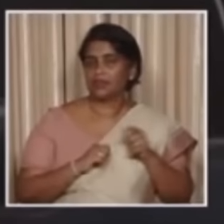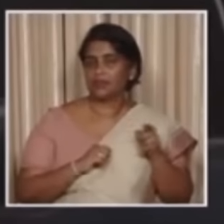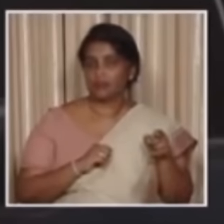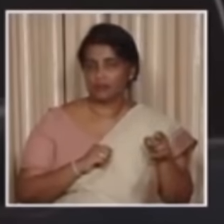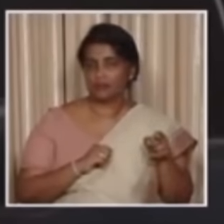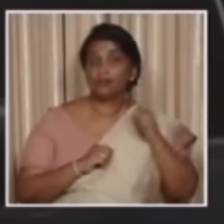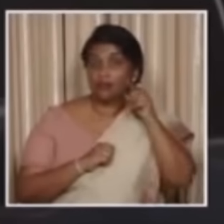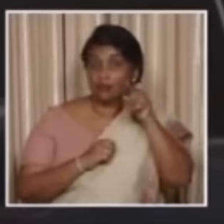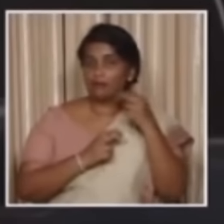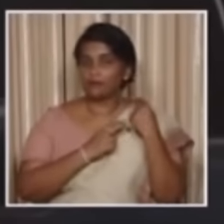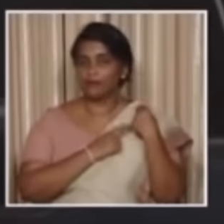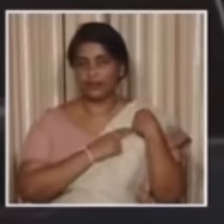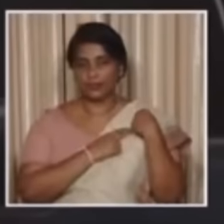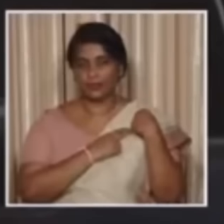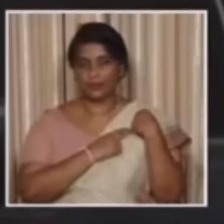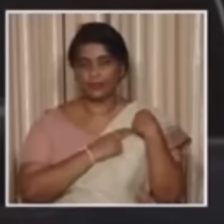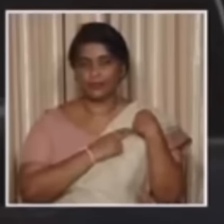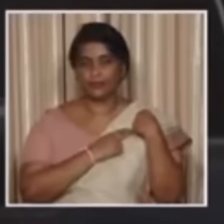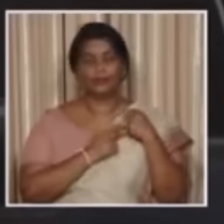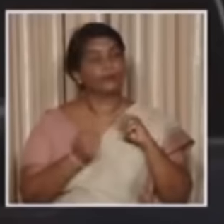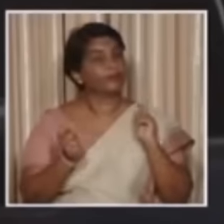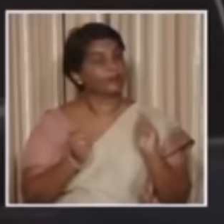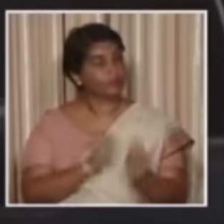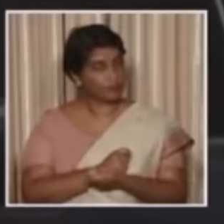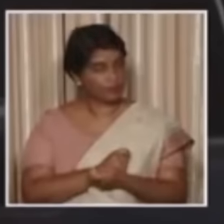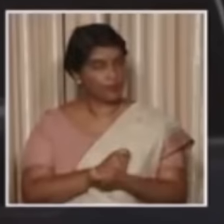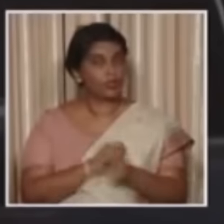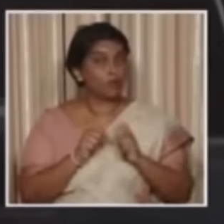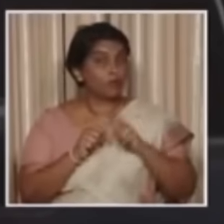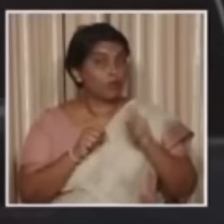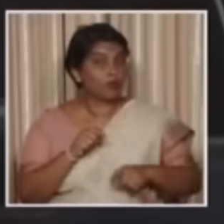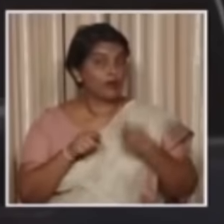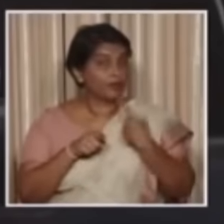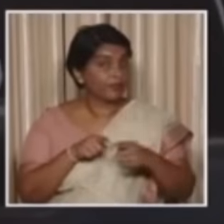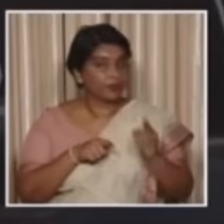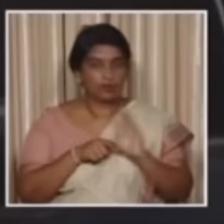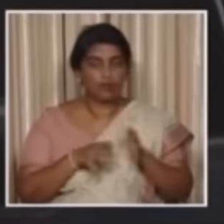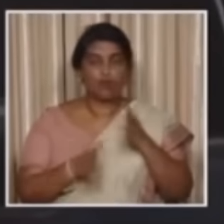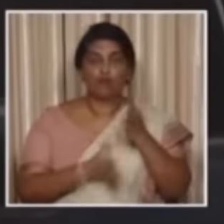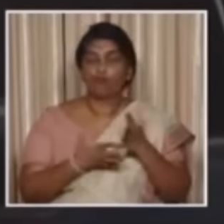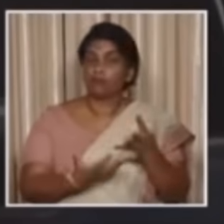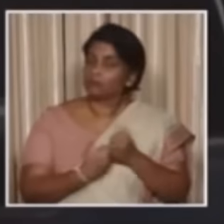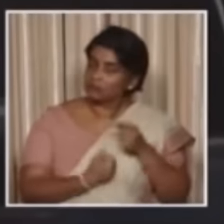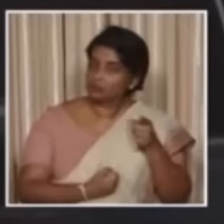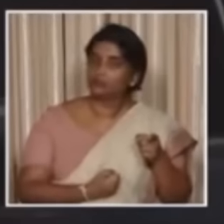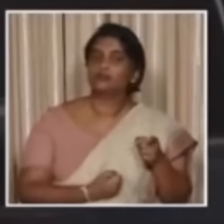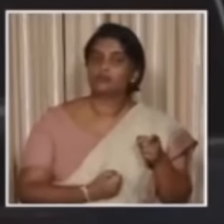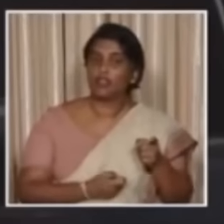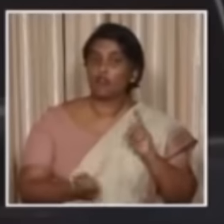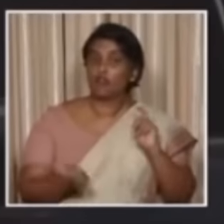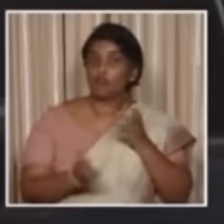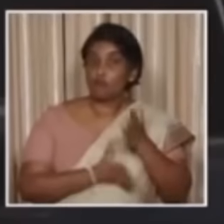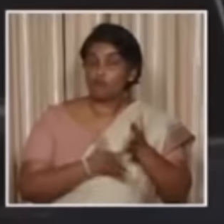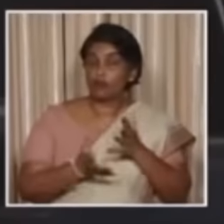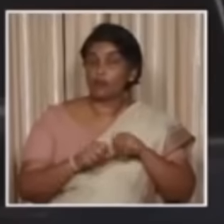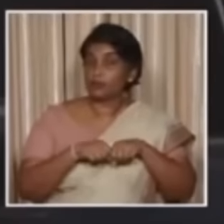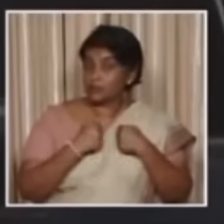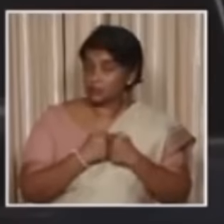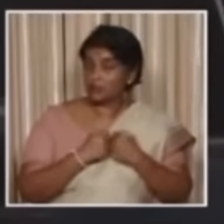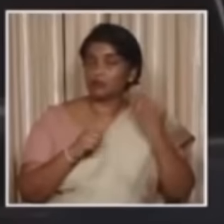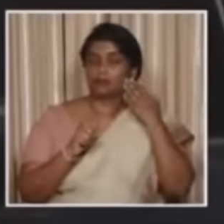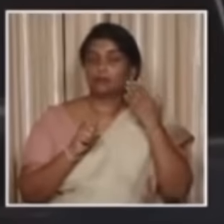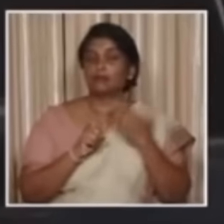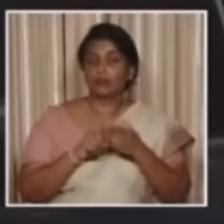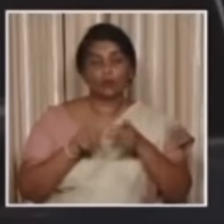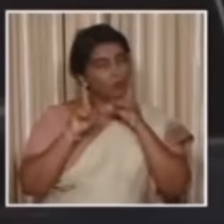ඒත් ඔබතුමාට වගකීමක් තියෙනවා. ක්‍රිකට් මණ්ඩලය විතරක් නෙමෙයි ෆුට්බෝල් ෆෙඩරේෂන් එක. ෆුට්බෝල් ෆෙඩරේෂන් එක පිළිබඳවත්